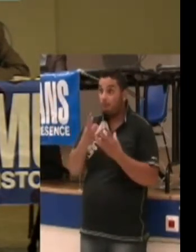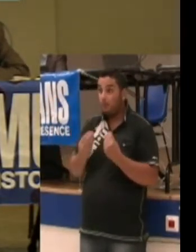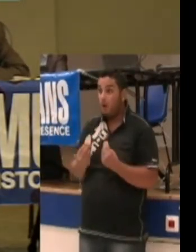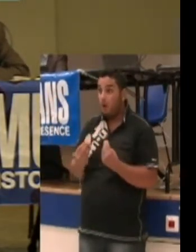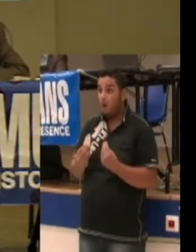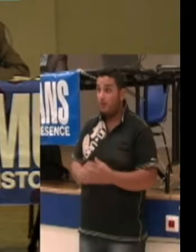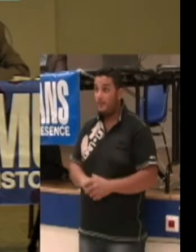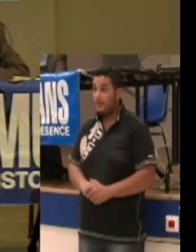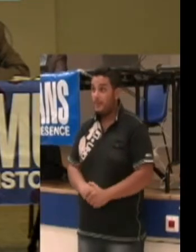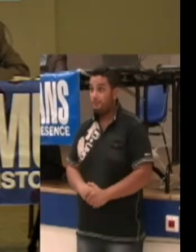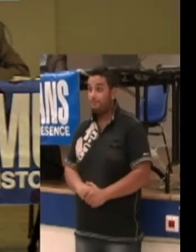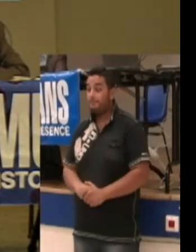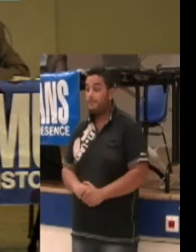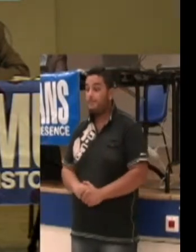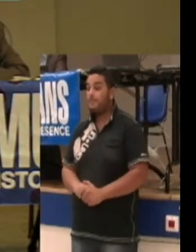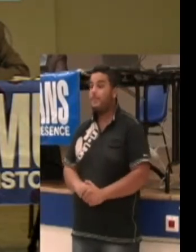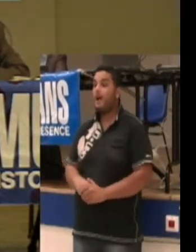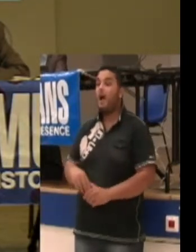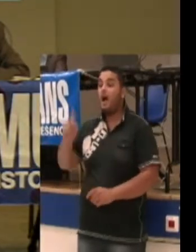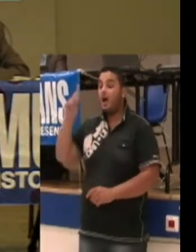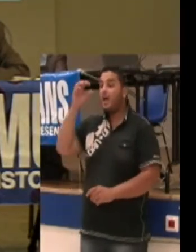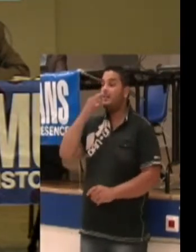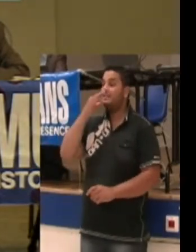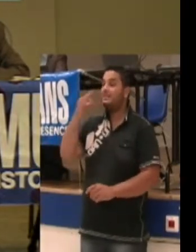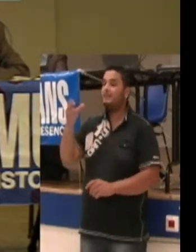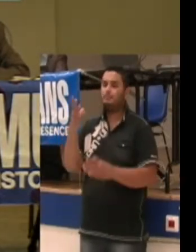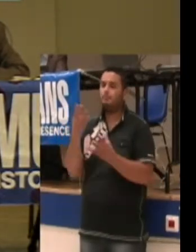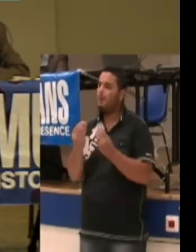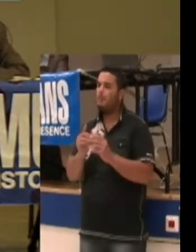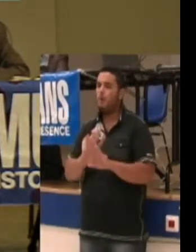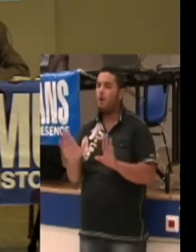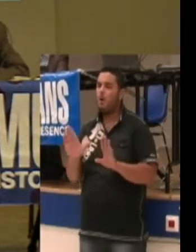Moïse, il a pris peur. Et Allah subhanahu wa ta'ala, il dit, n'aie pas peur.